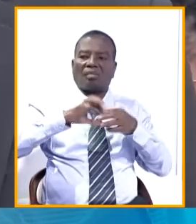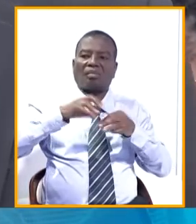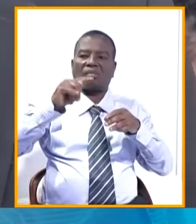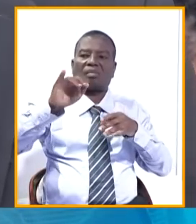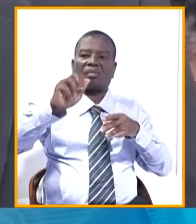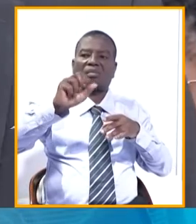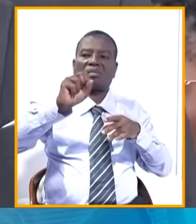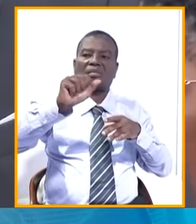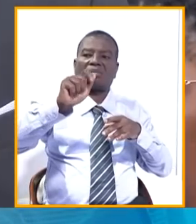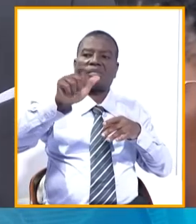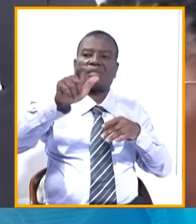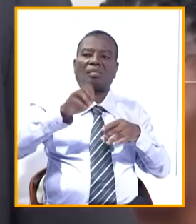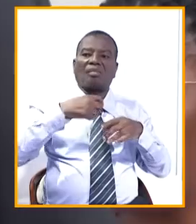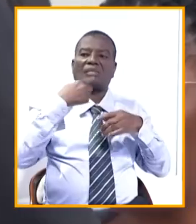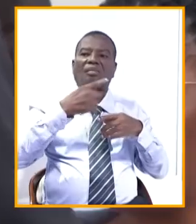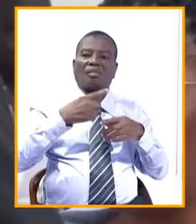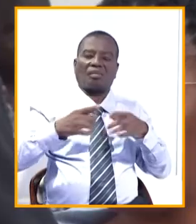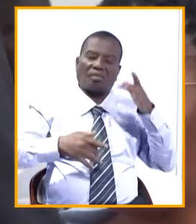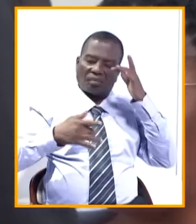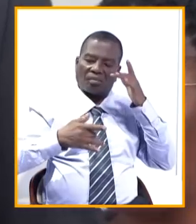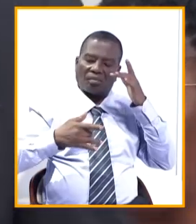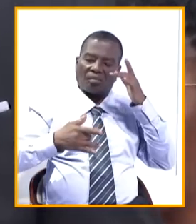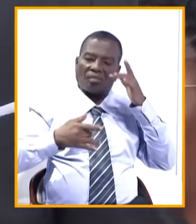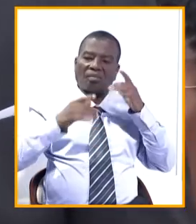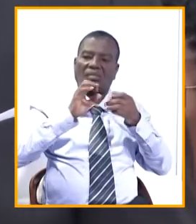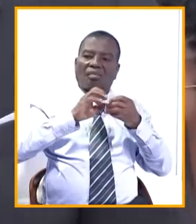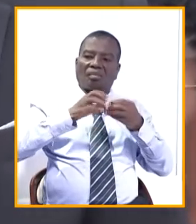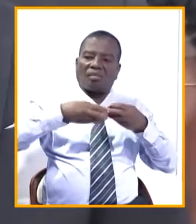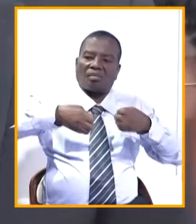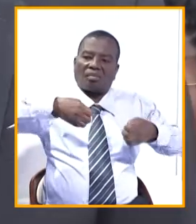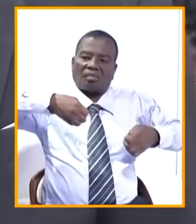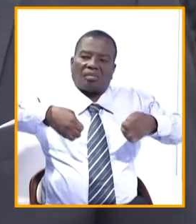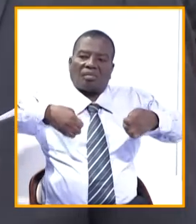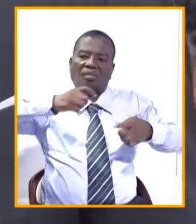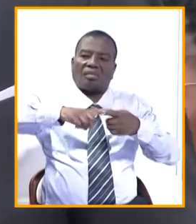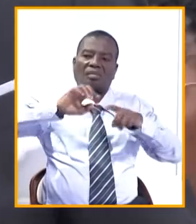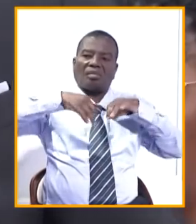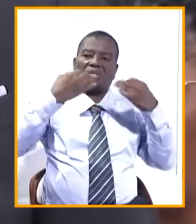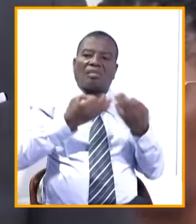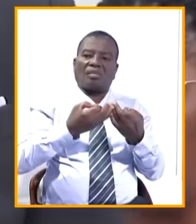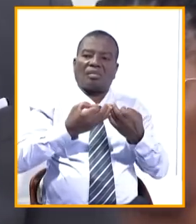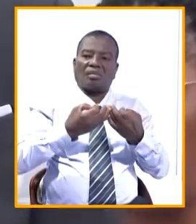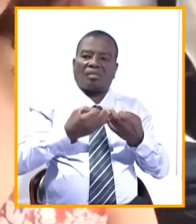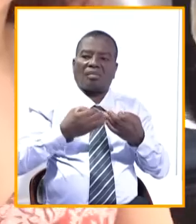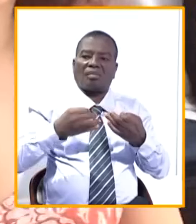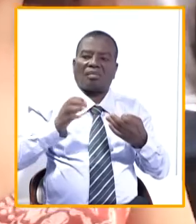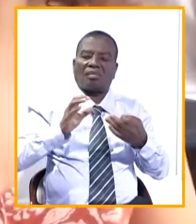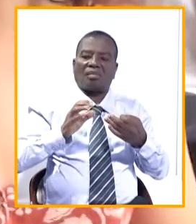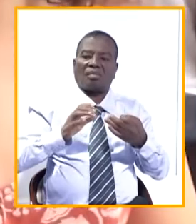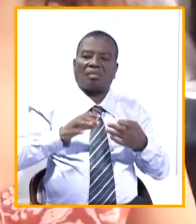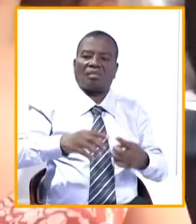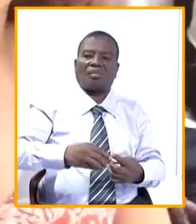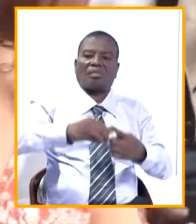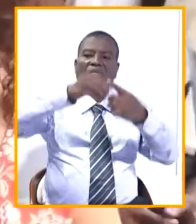Tiassalé, d'exprimer aux malades de la lèpre et à leurs familles toute notre solidarité. Les